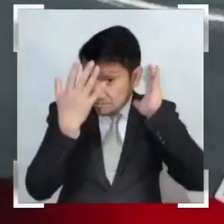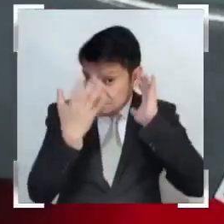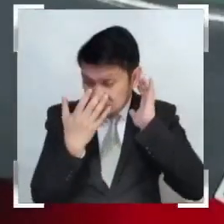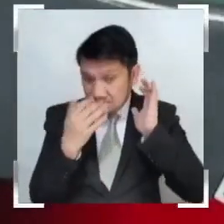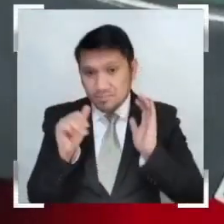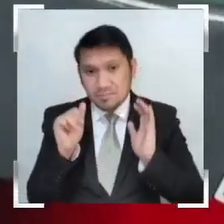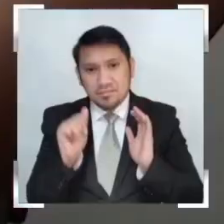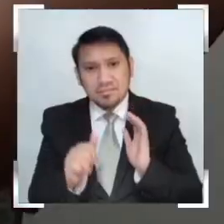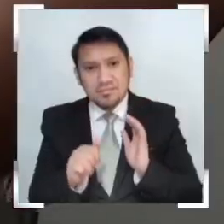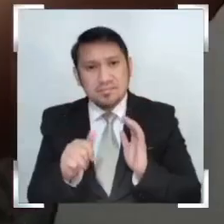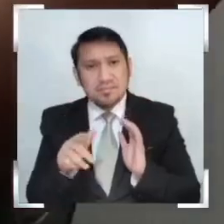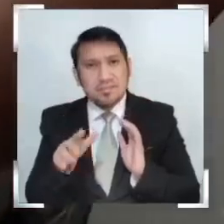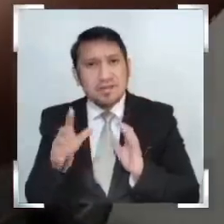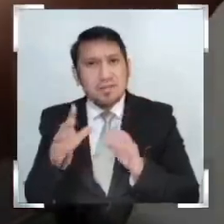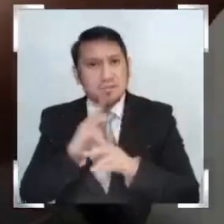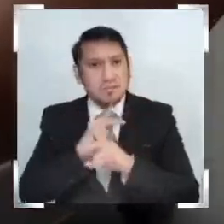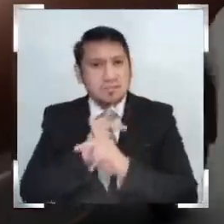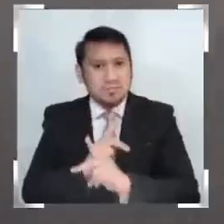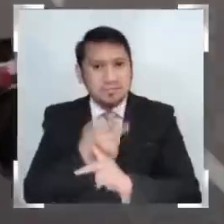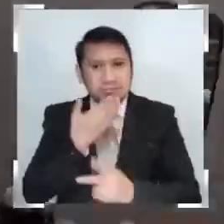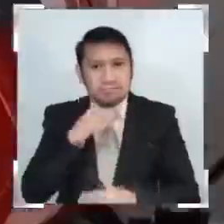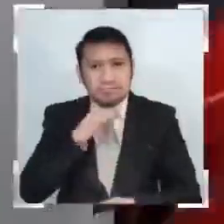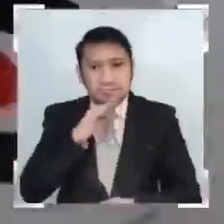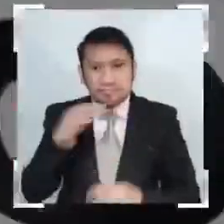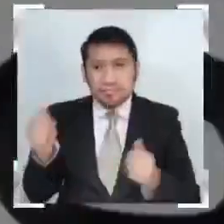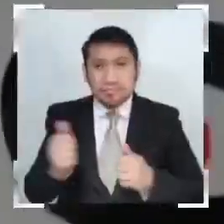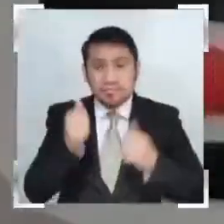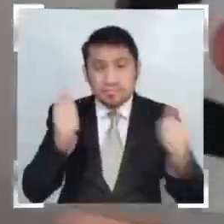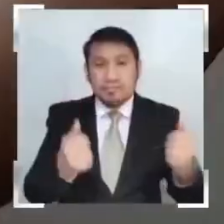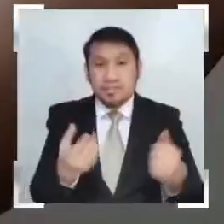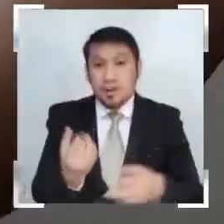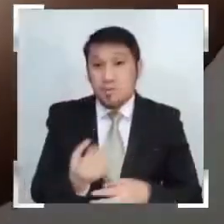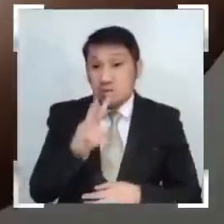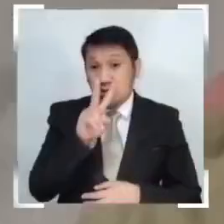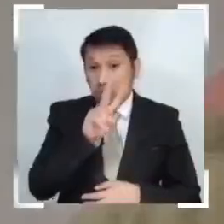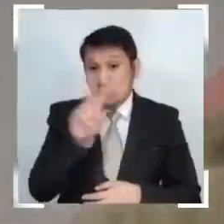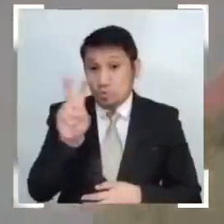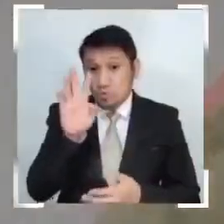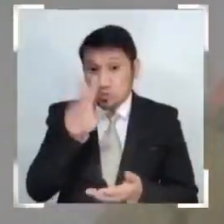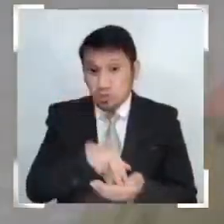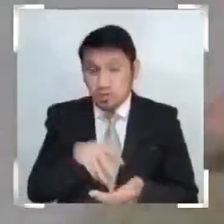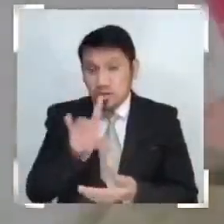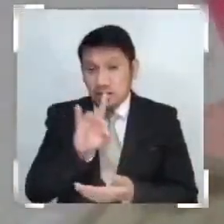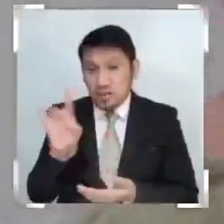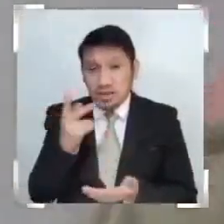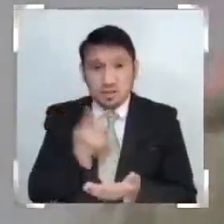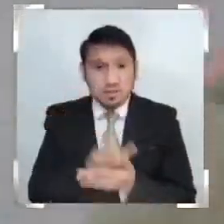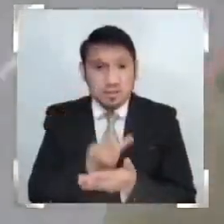$56 ang presyo o katumbas ng 2,800 pesos.